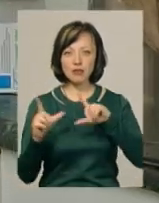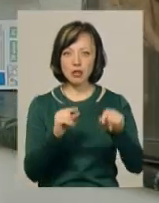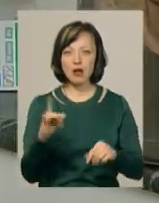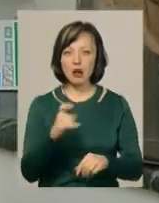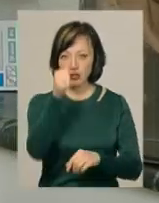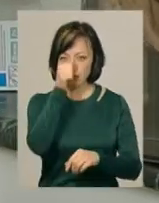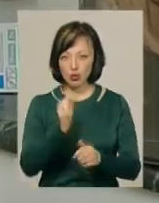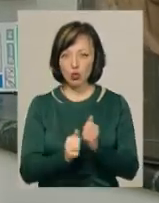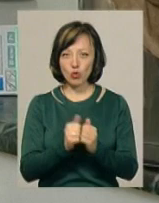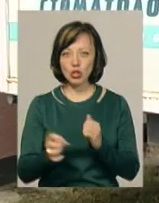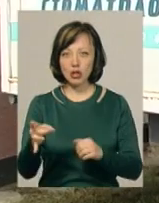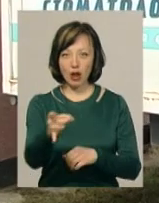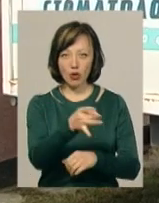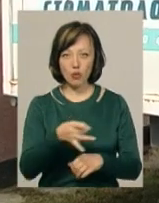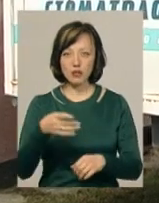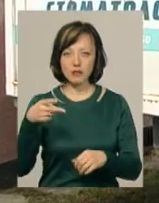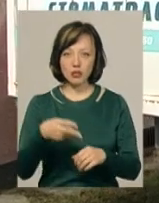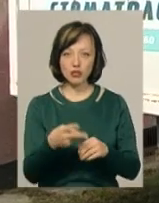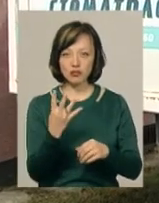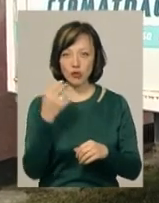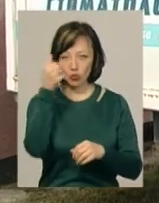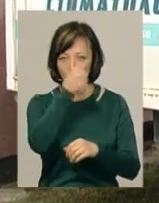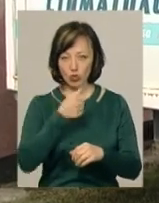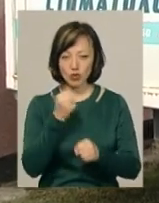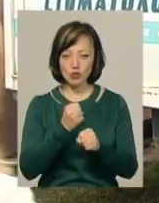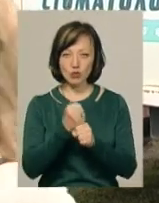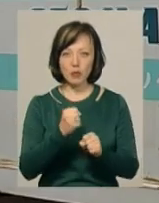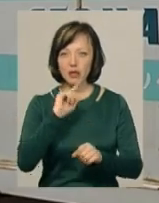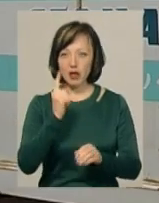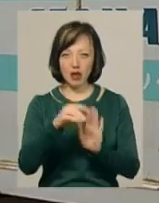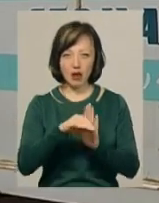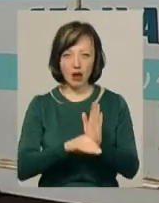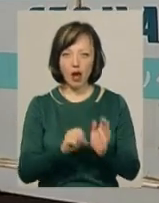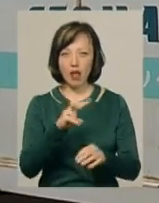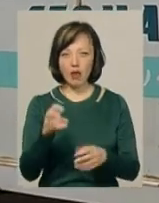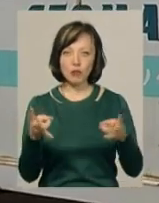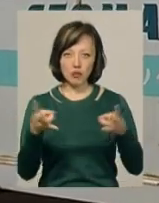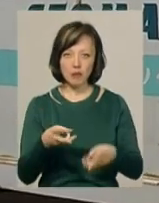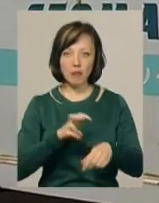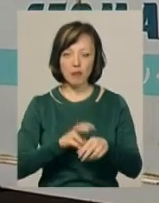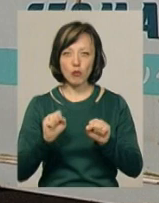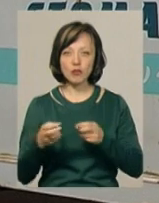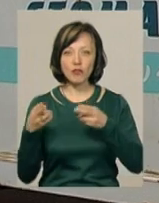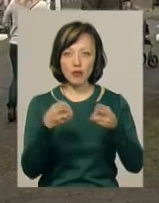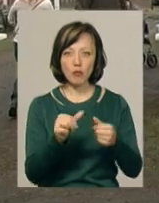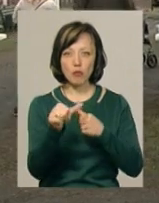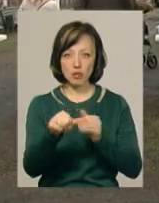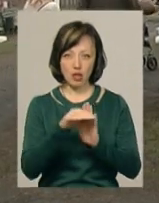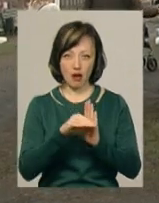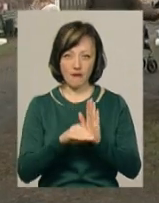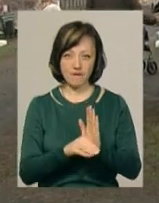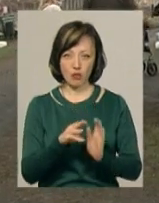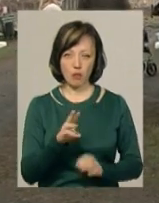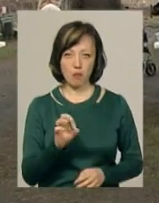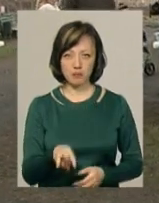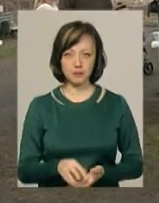раз у місяць у кожен район області з 2004 року за розробленим на рік графіком. Але за потреби медики можуть виїхати і поза графіком. Світлана